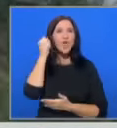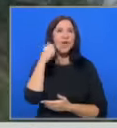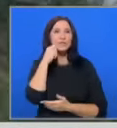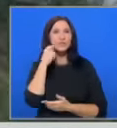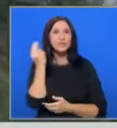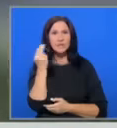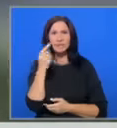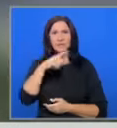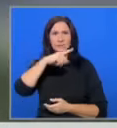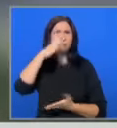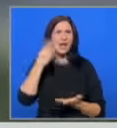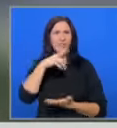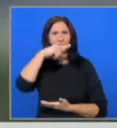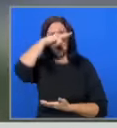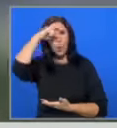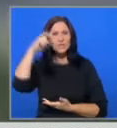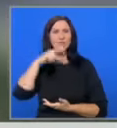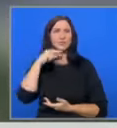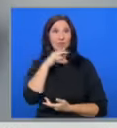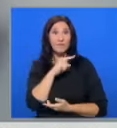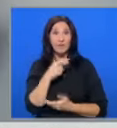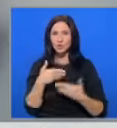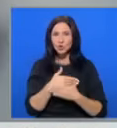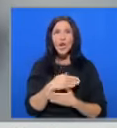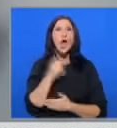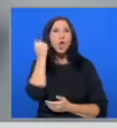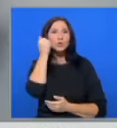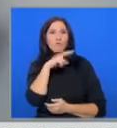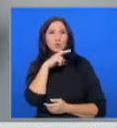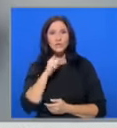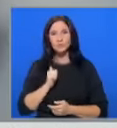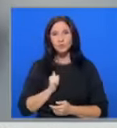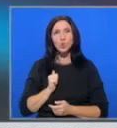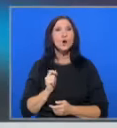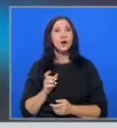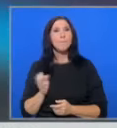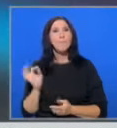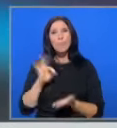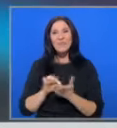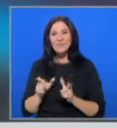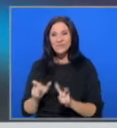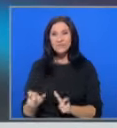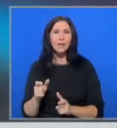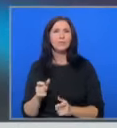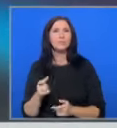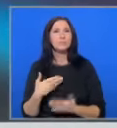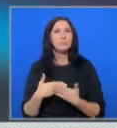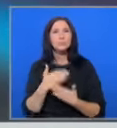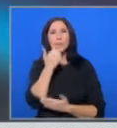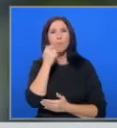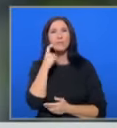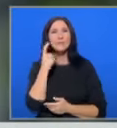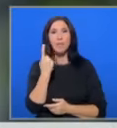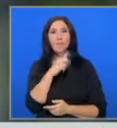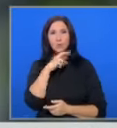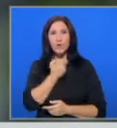се нажежи до червено с нощи. Косовски полицейски патрул попадна в засада недалеч от село Банска. Убита един полицай, друг е ранен,